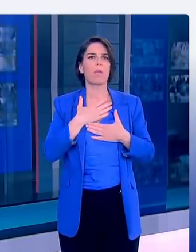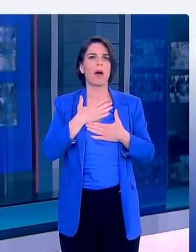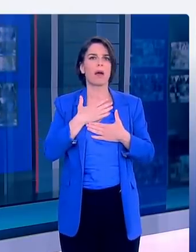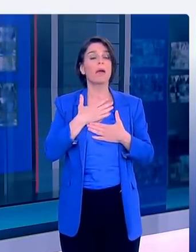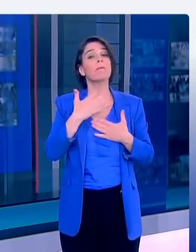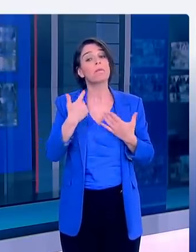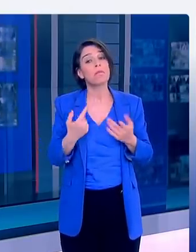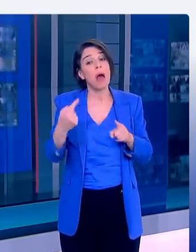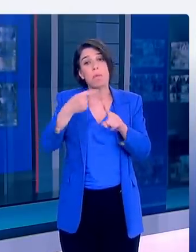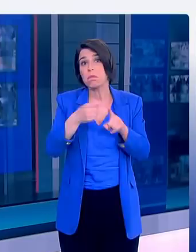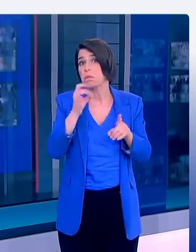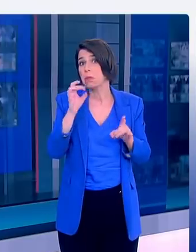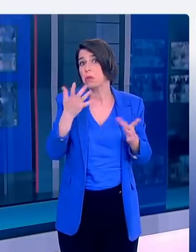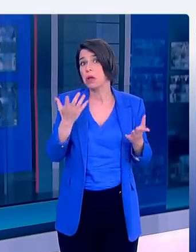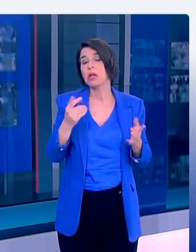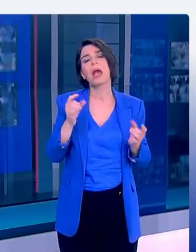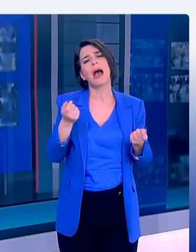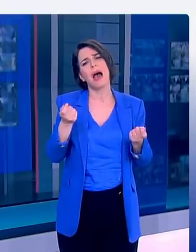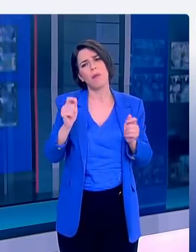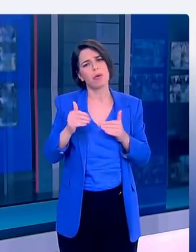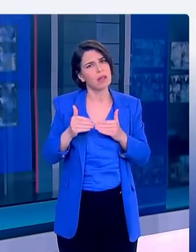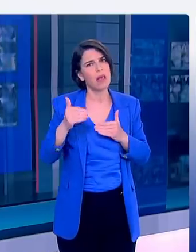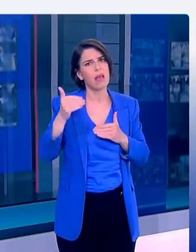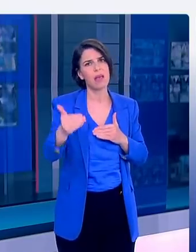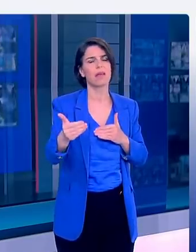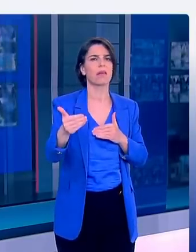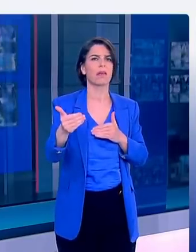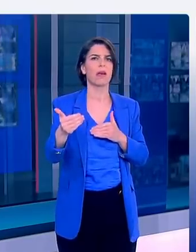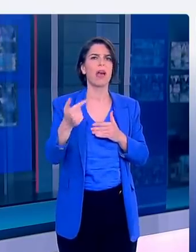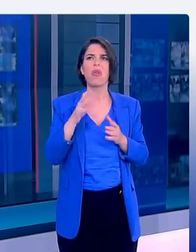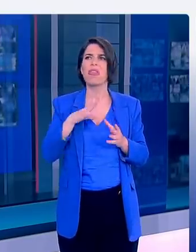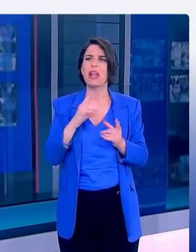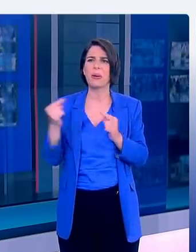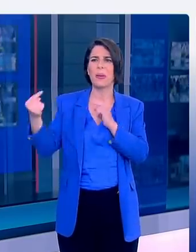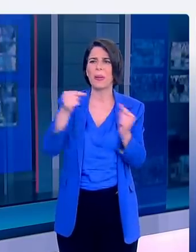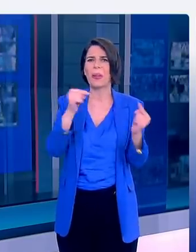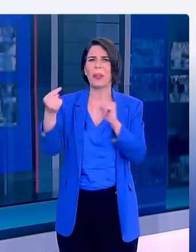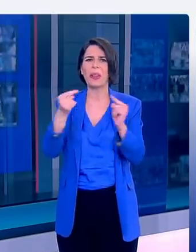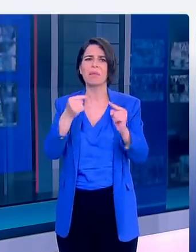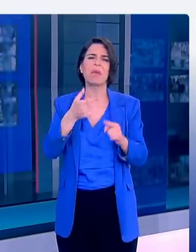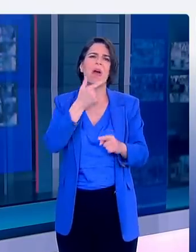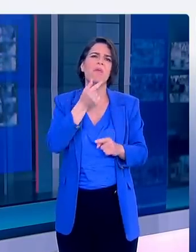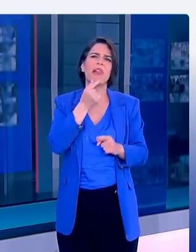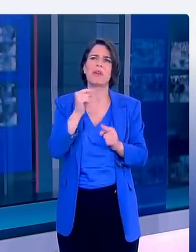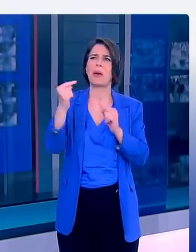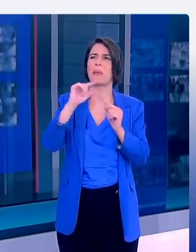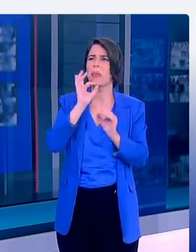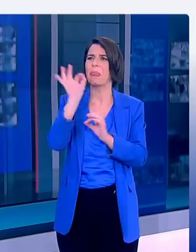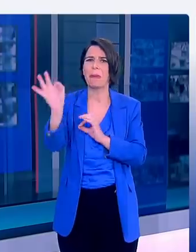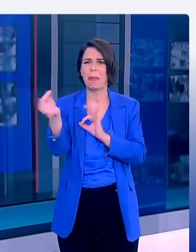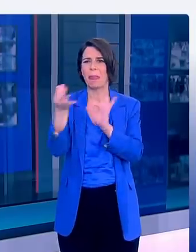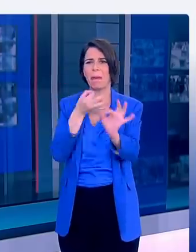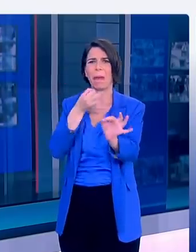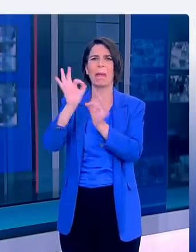Δεν έχω να προσθέσω κάτι άλλο σε αυτό και δεν πρόκειται σε καμία περίπτωση να εμπλακώ. Θα μου ήταν πολύ εύκολο, δεν θα το κάνω, να εμπλακώ σε